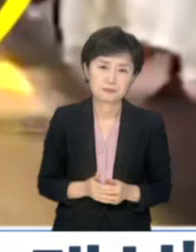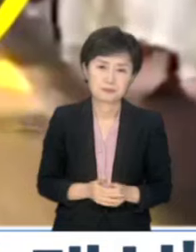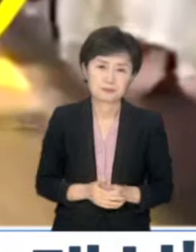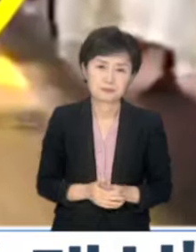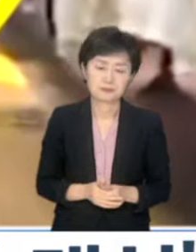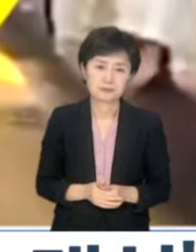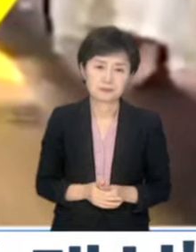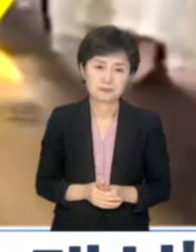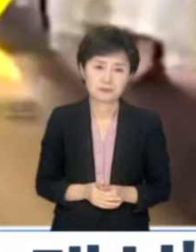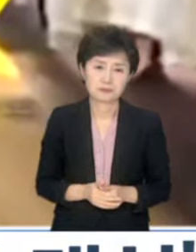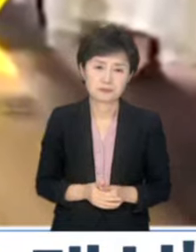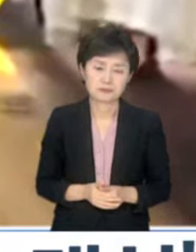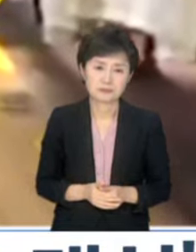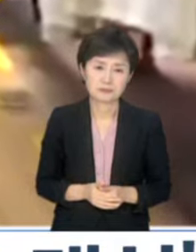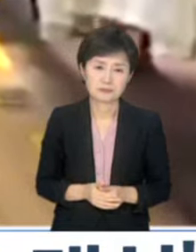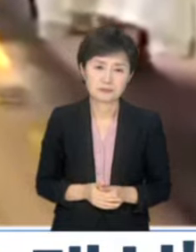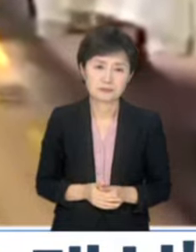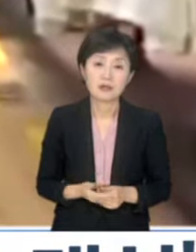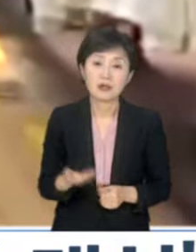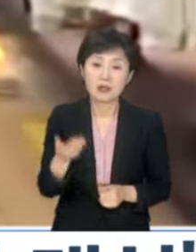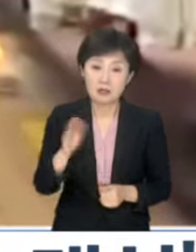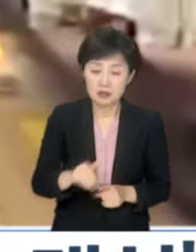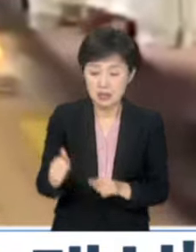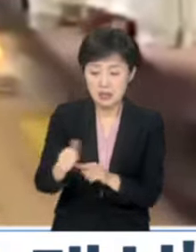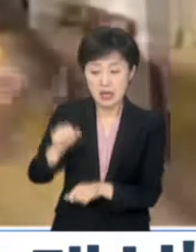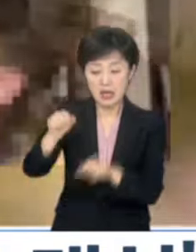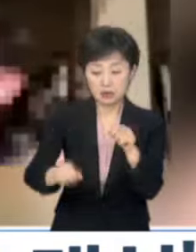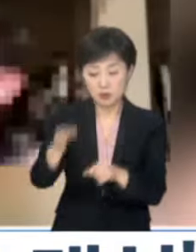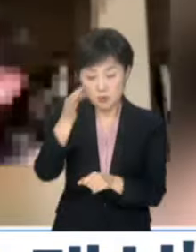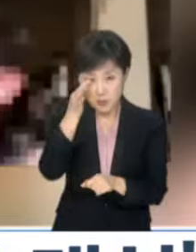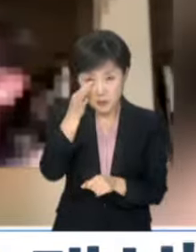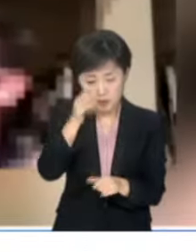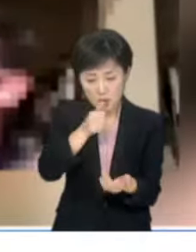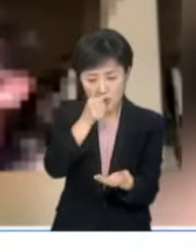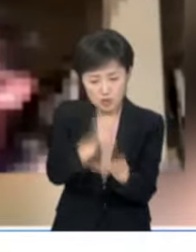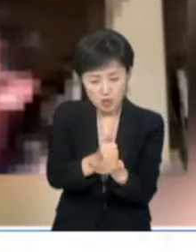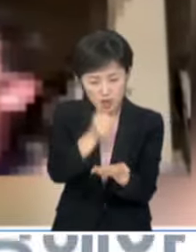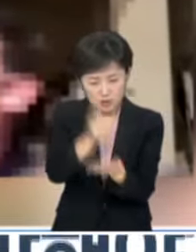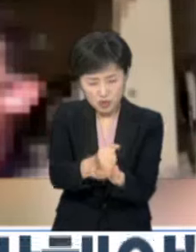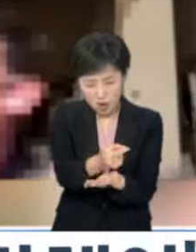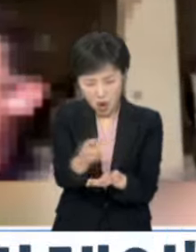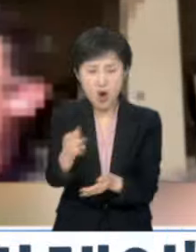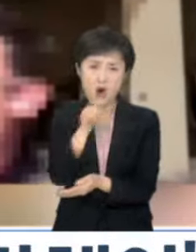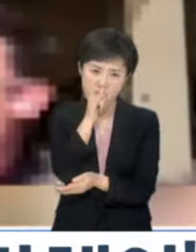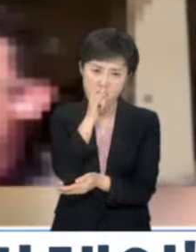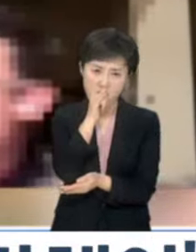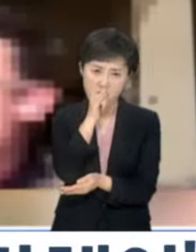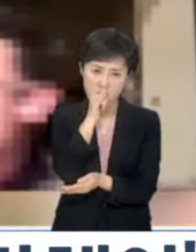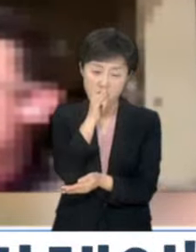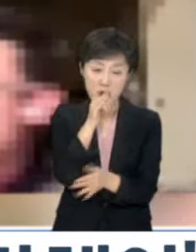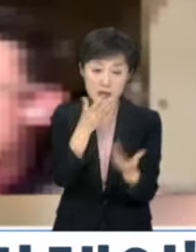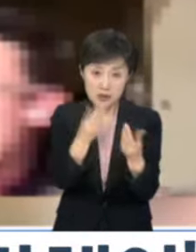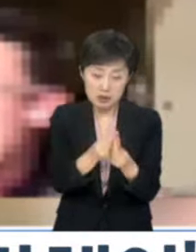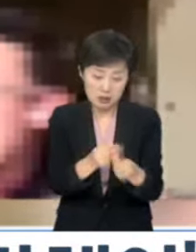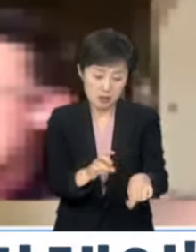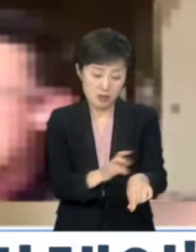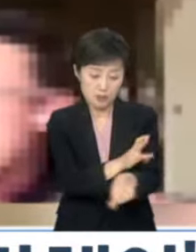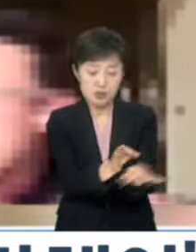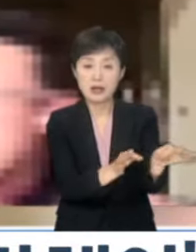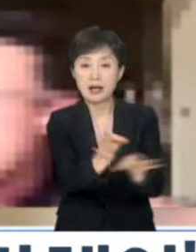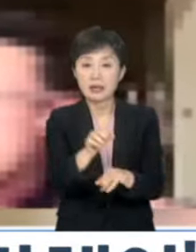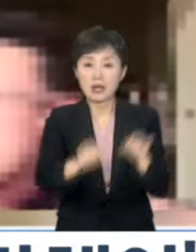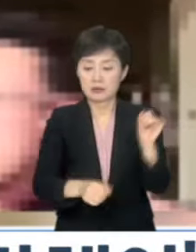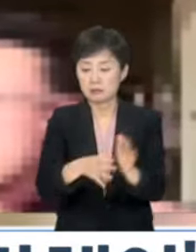대상자가 되는데 300만 원 이상이. 예. 근데 지금 이 기행 중에 분명히 범죄로 보일 수 있는 것들이 분명 있습니다. 네. 특히 이제 편의점에서 이 유튜버가